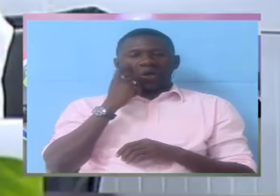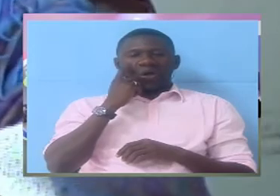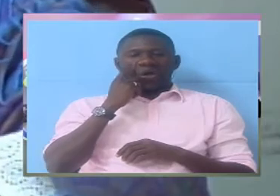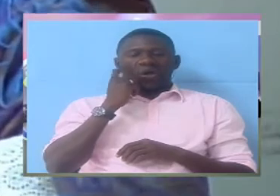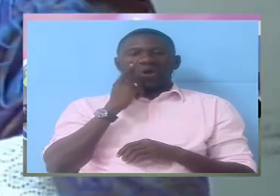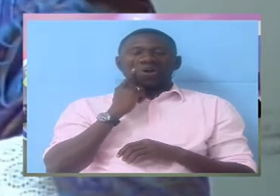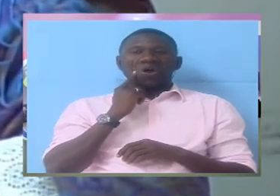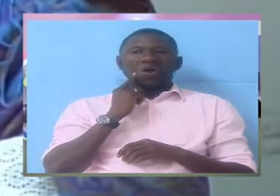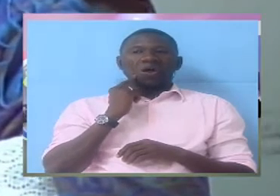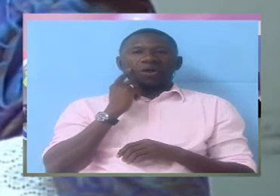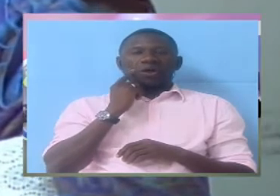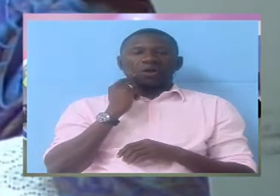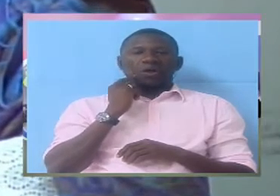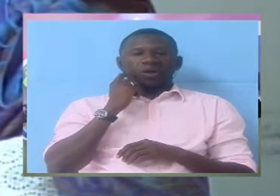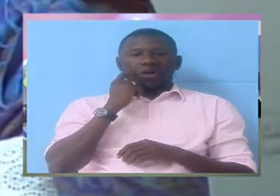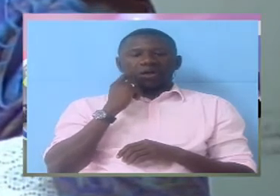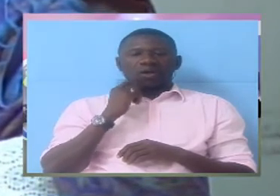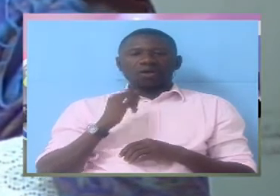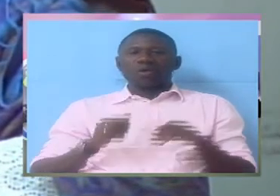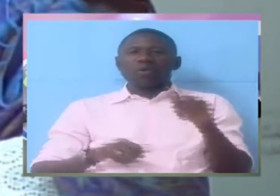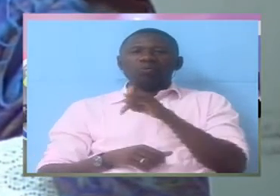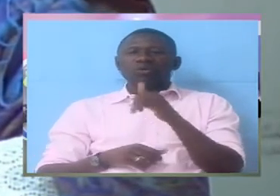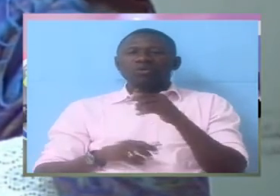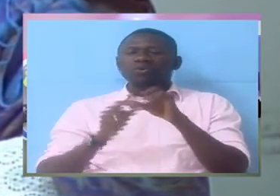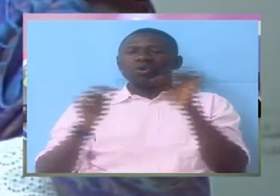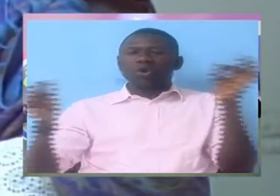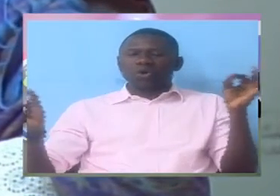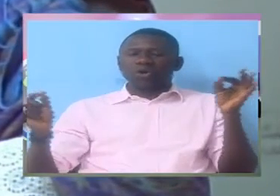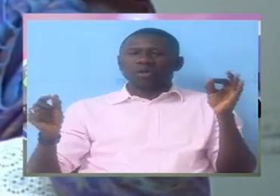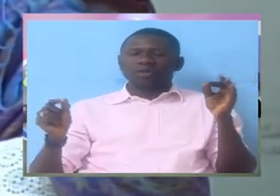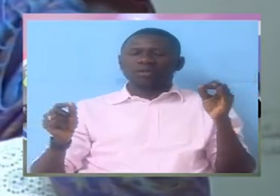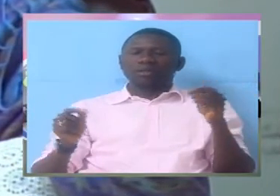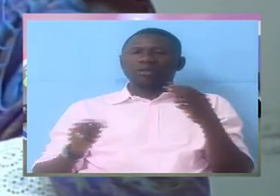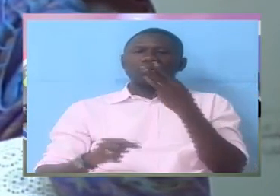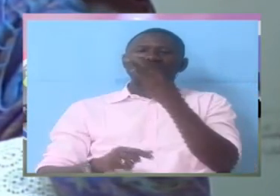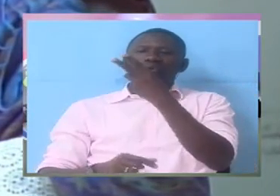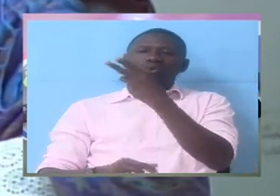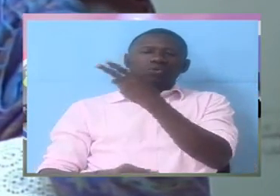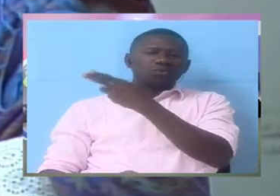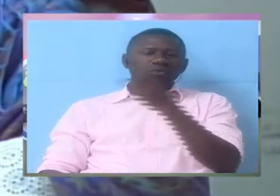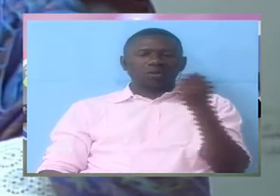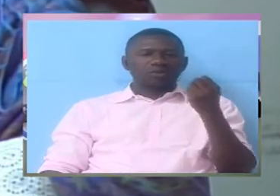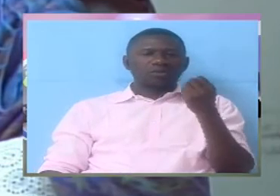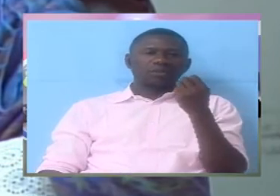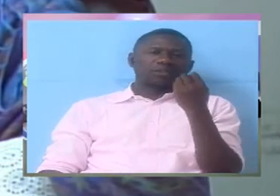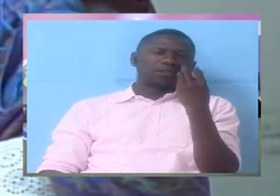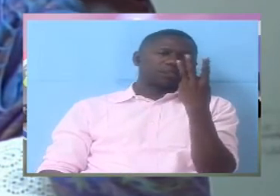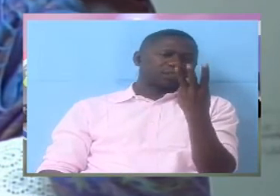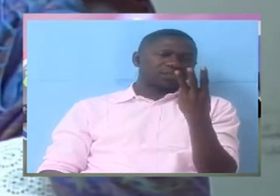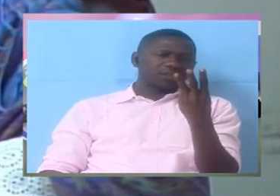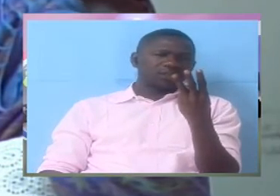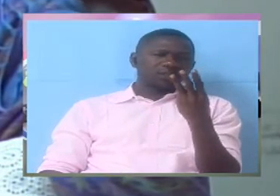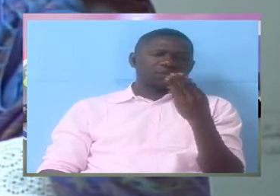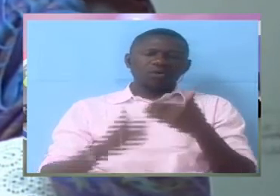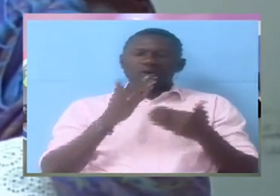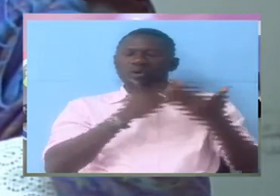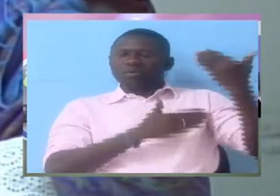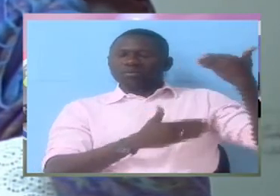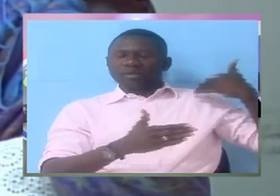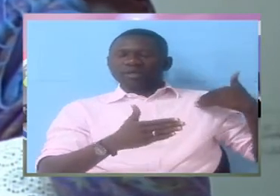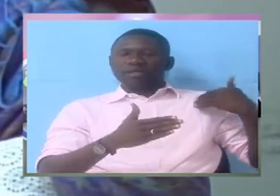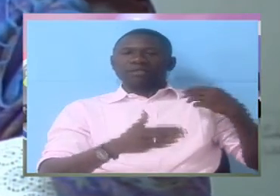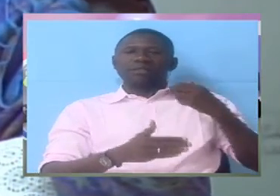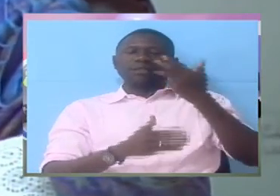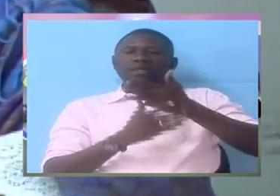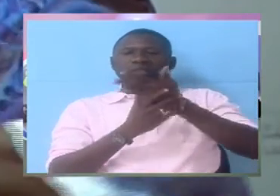is longer? 2003. 2003, Jumari Jampa. 1966. Katafun 1966 ango kono. When you